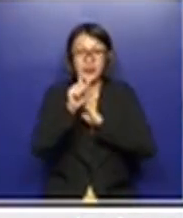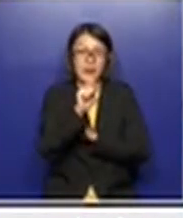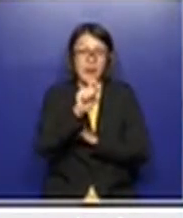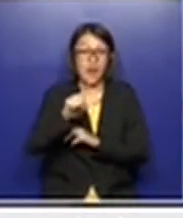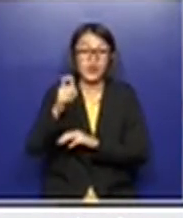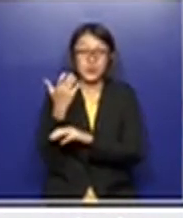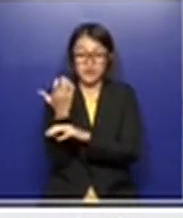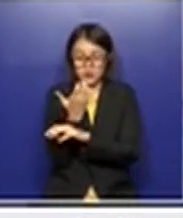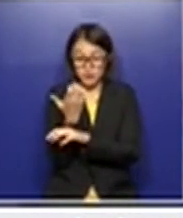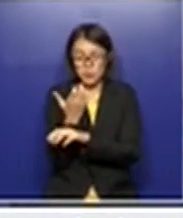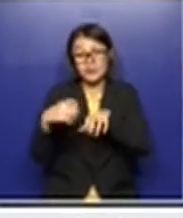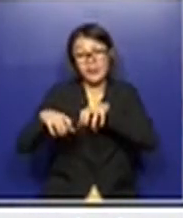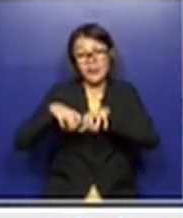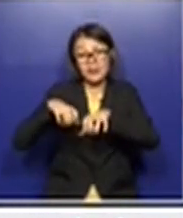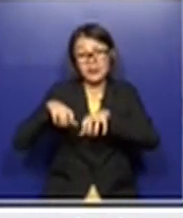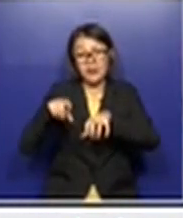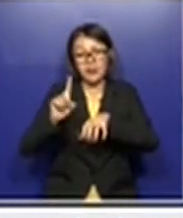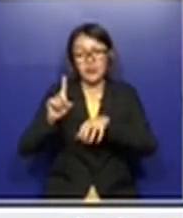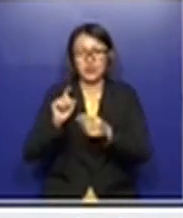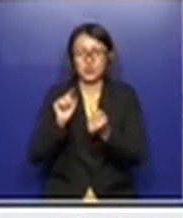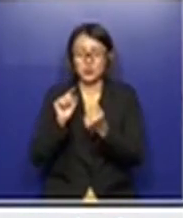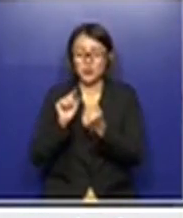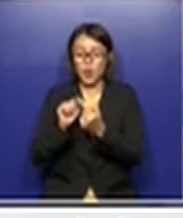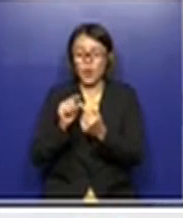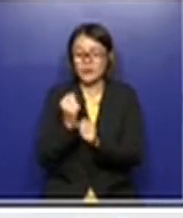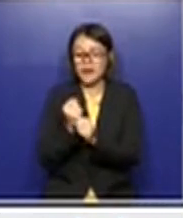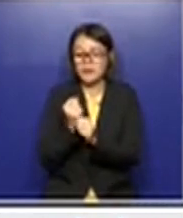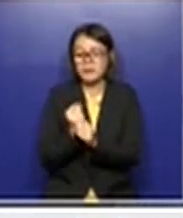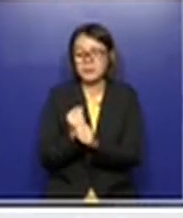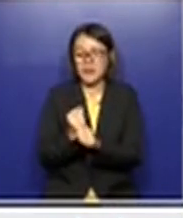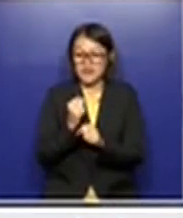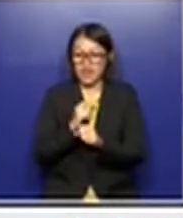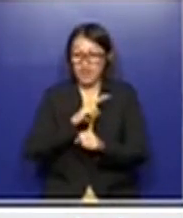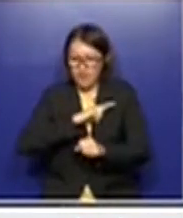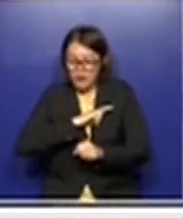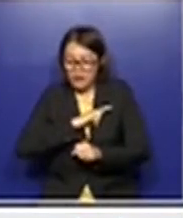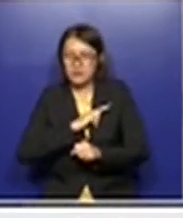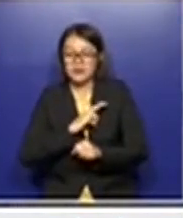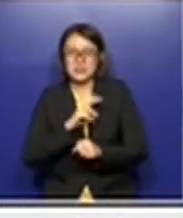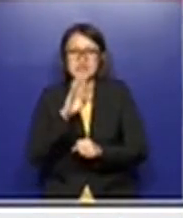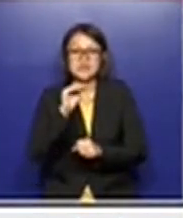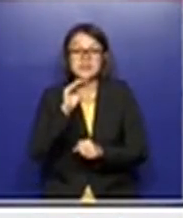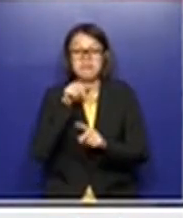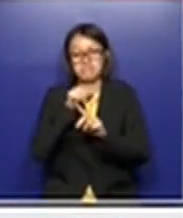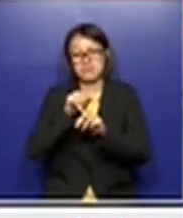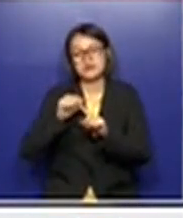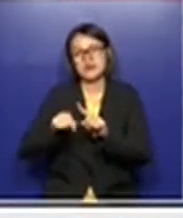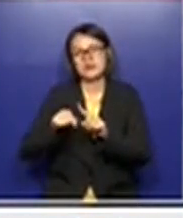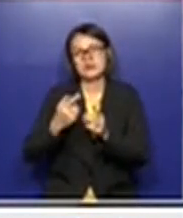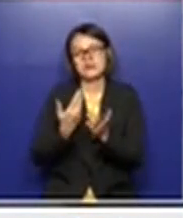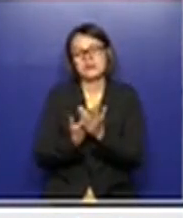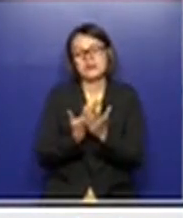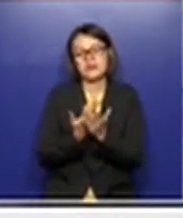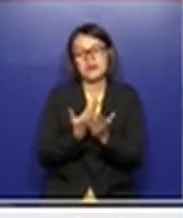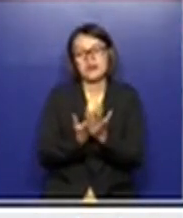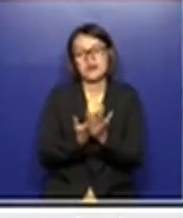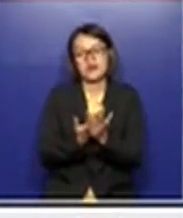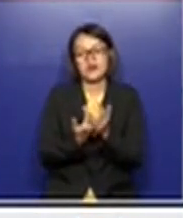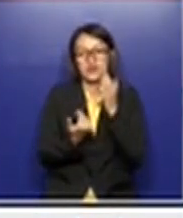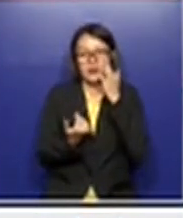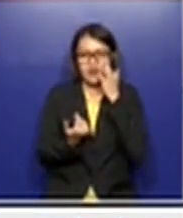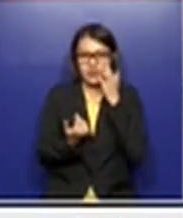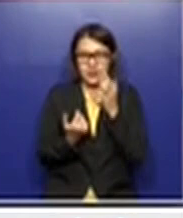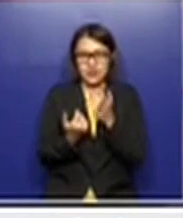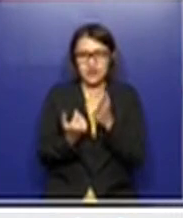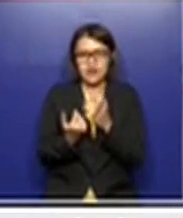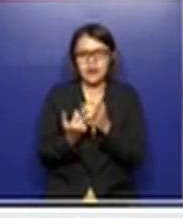ราจัดสรรไว้เนี่ยนะคะเป็นคอนเทนต์ที่ผลิตเอง 40% เพราะนั้น ค่าใช้จ่ายส่วนใหญ่ก็คือการนำเอาราย